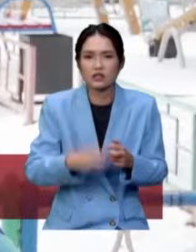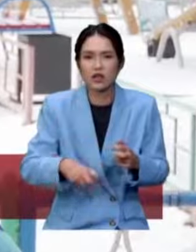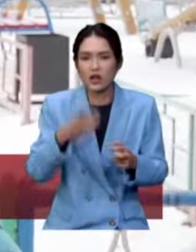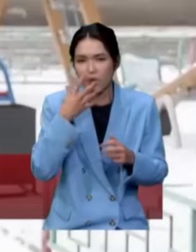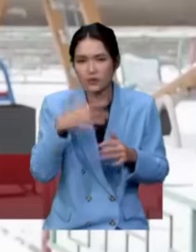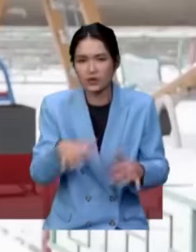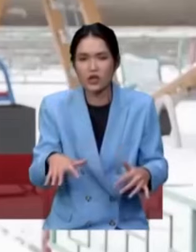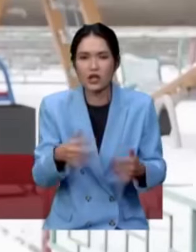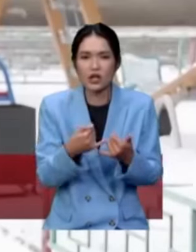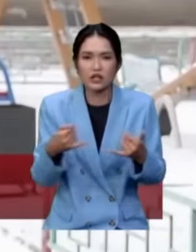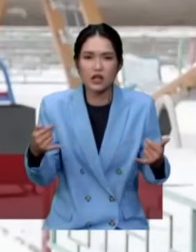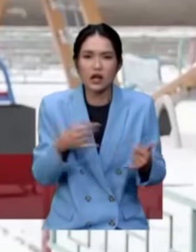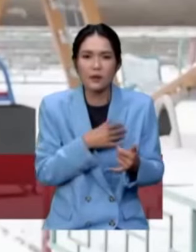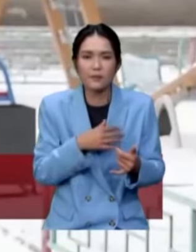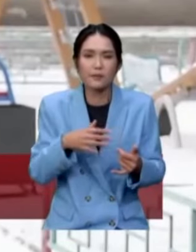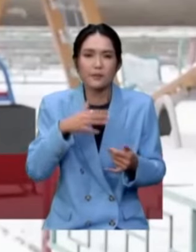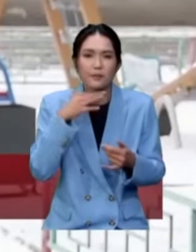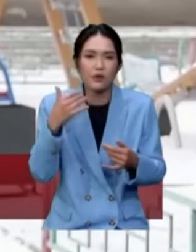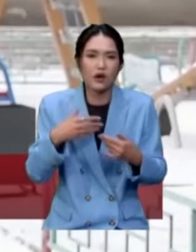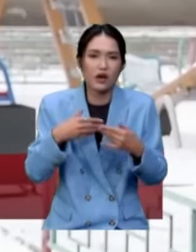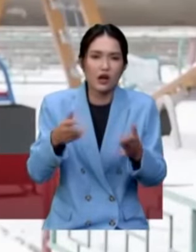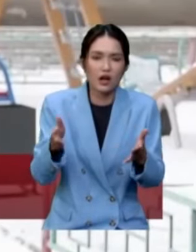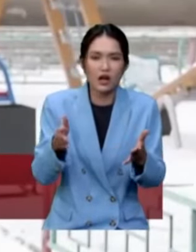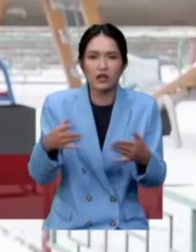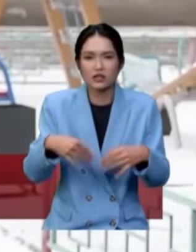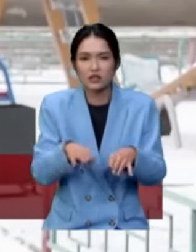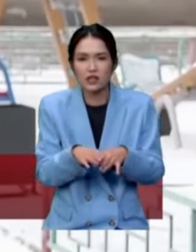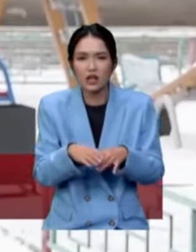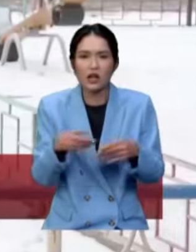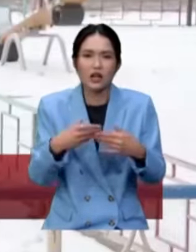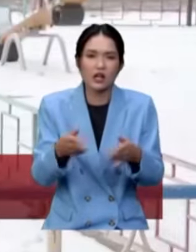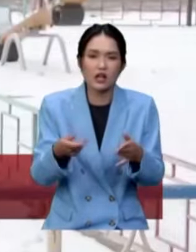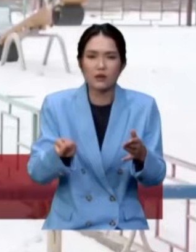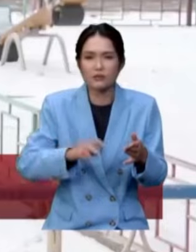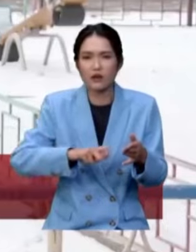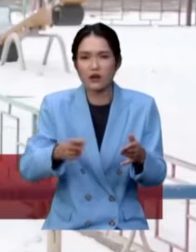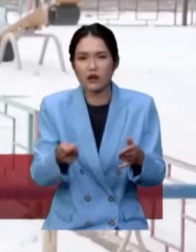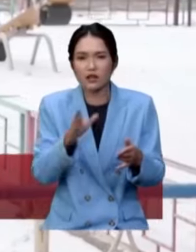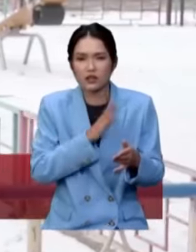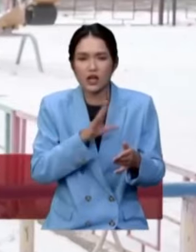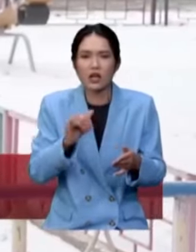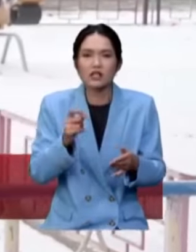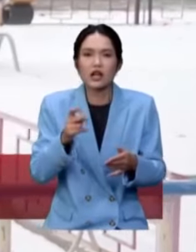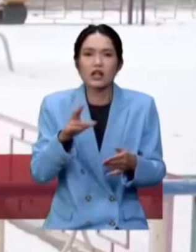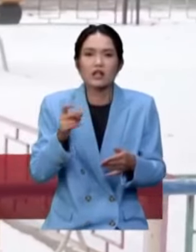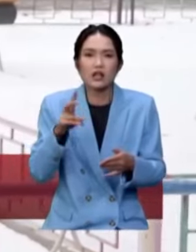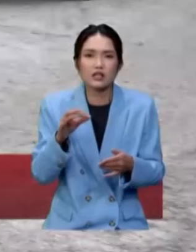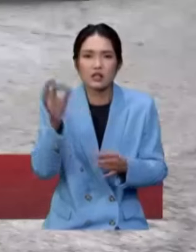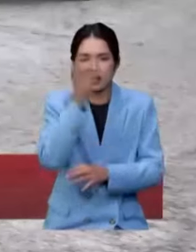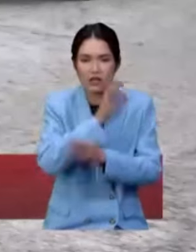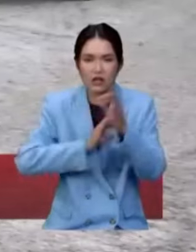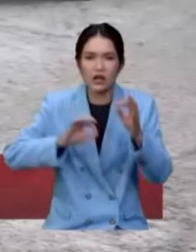тепловых сетях. Мы без конца открываем задвижки, закрываем задвижки. У меня сантехника работает